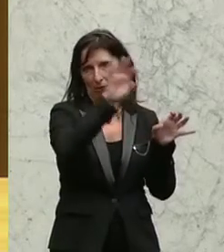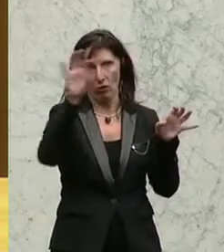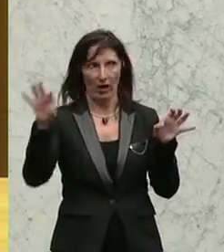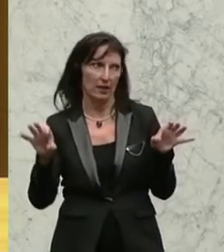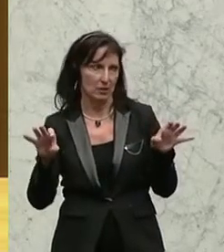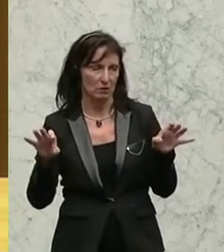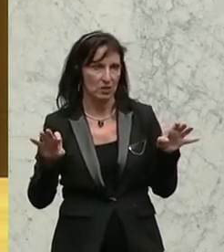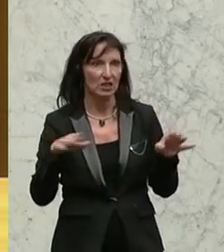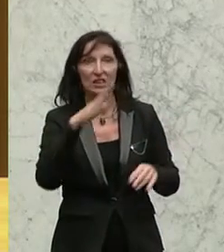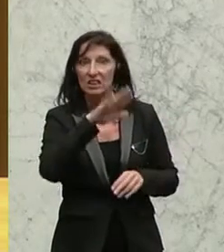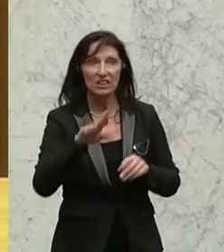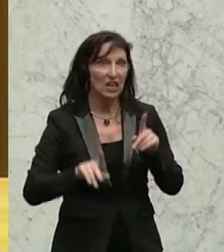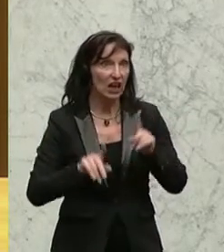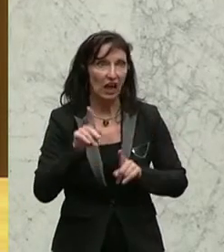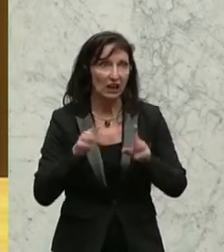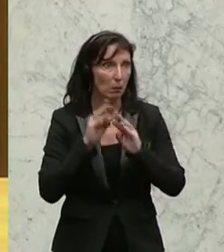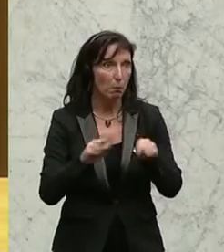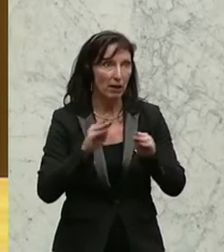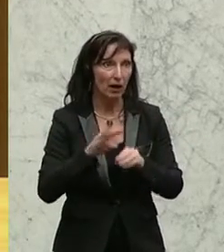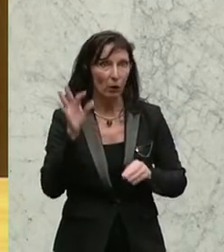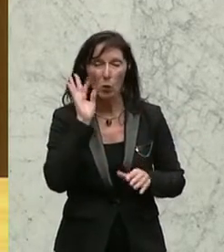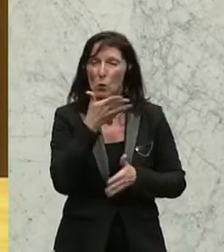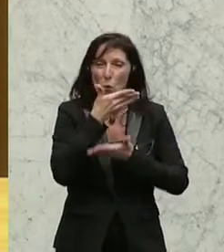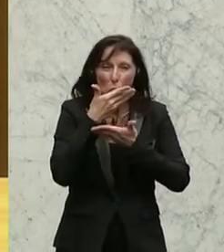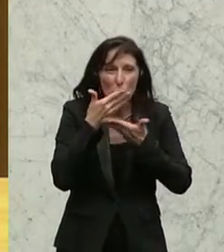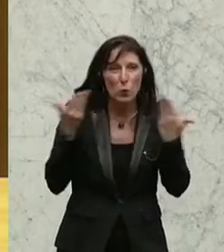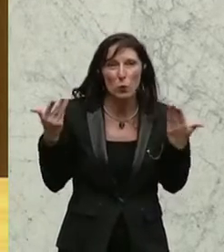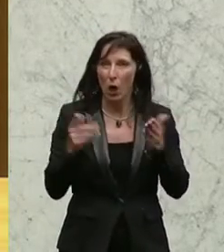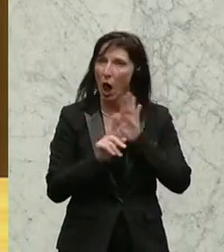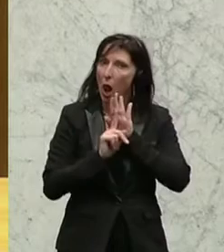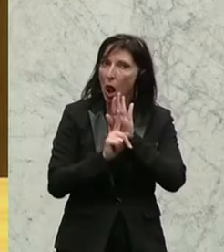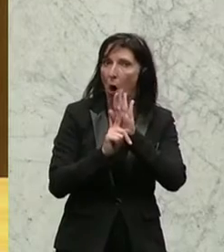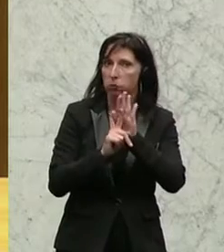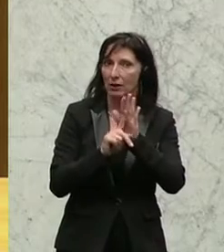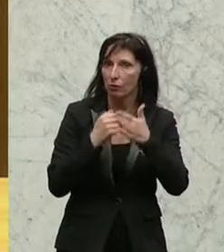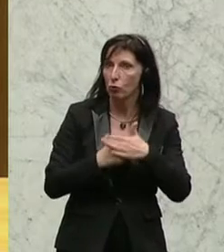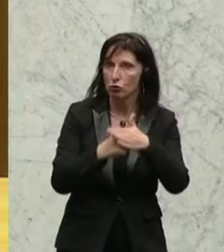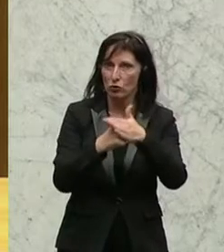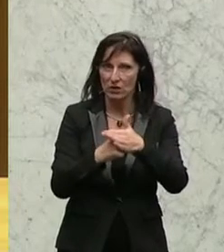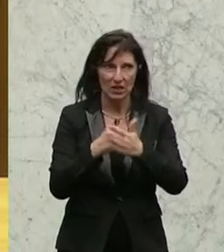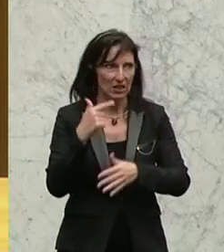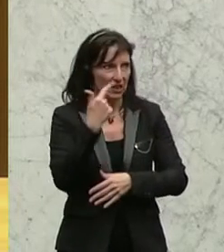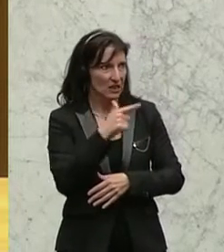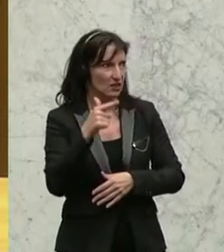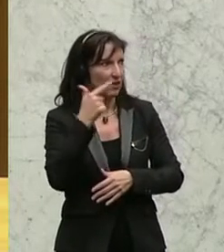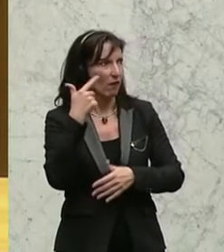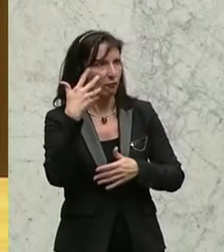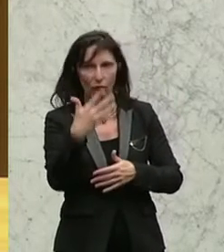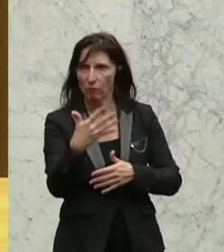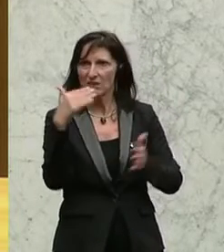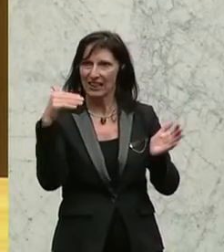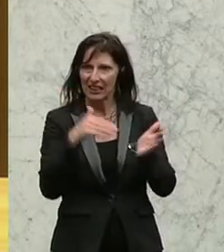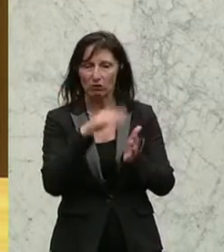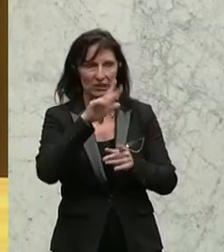ist ja auch, dass die Kindergartenpädagoginnen keine Lobby haben. Wenn ich mir anschaue, wir haben ca. 52.000 Kindergartenpädagogen